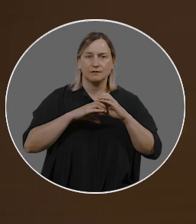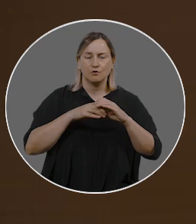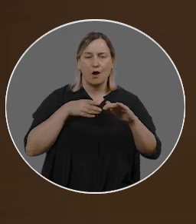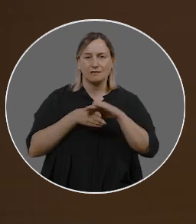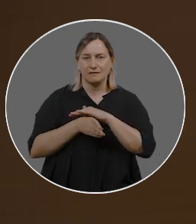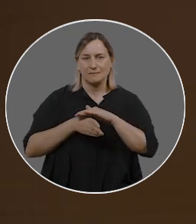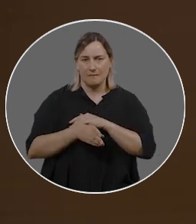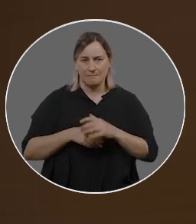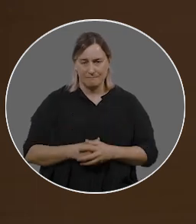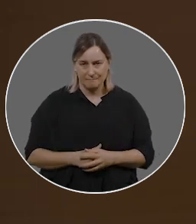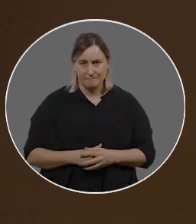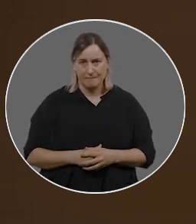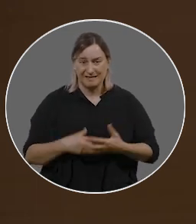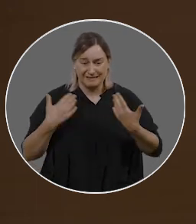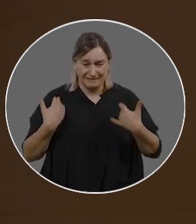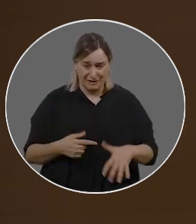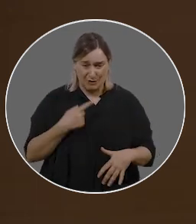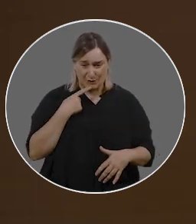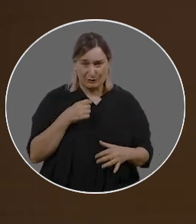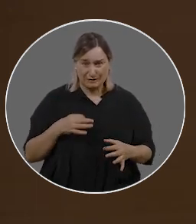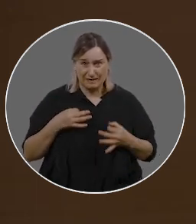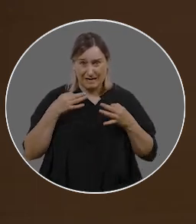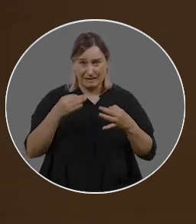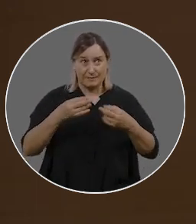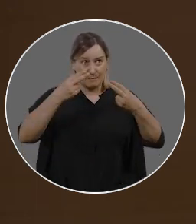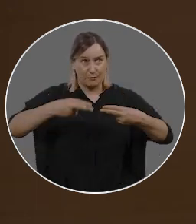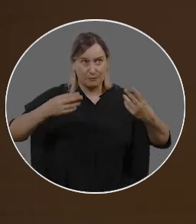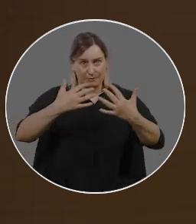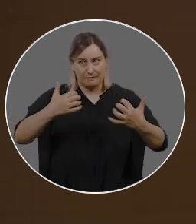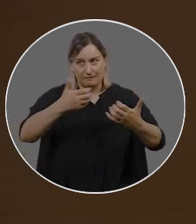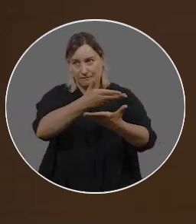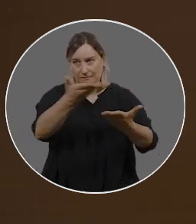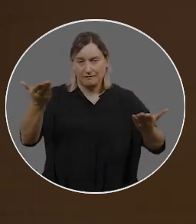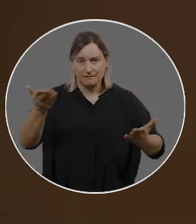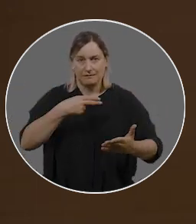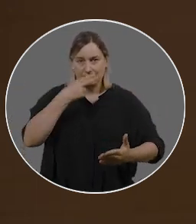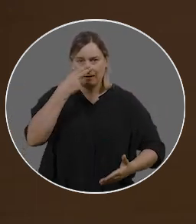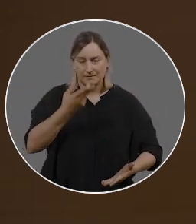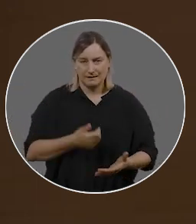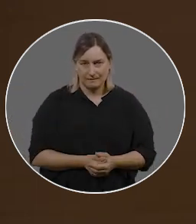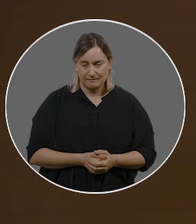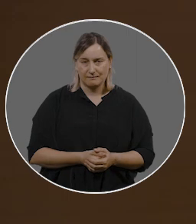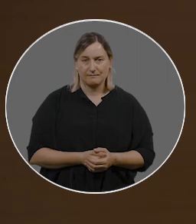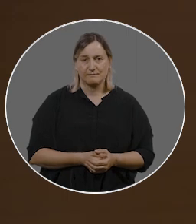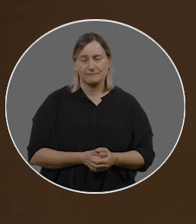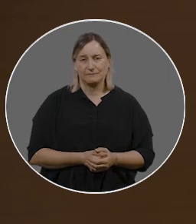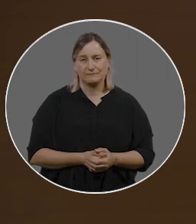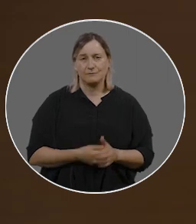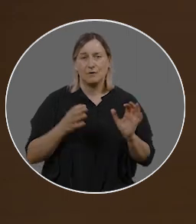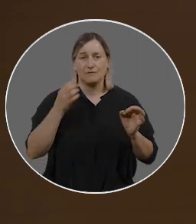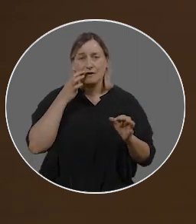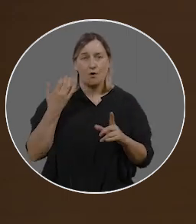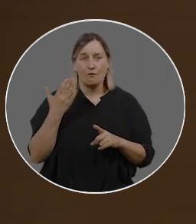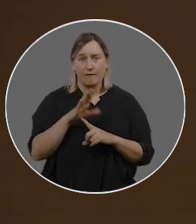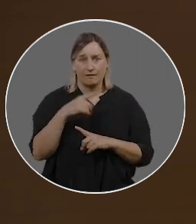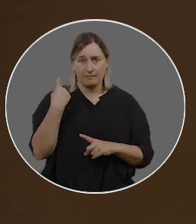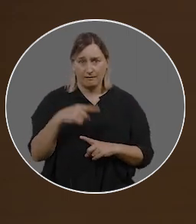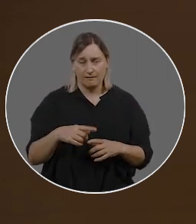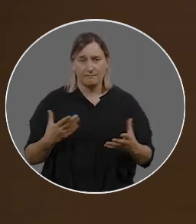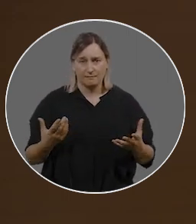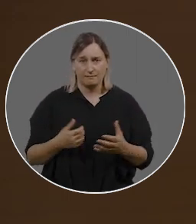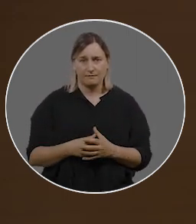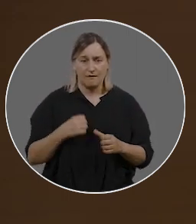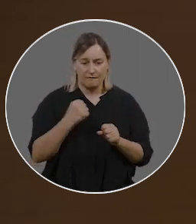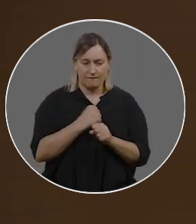accessible. El que ens està costant és a vegades arribar als públics, no? Als quals això pot ser interessant, però l'oferta hi és, hem de feina